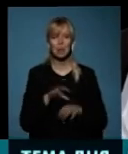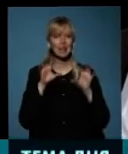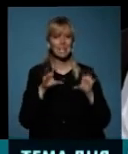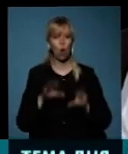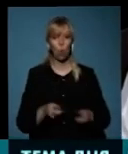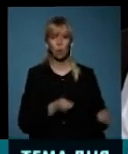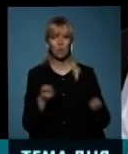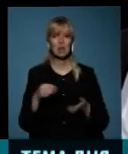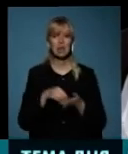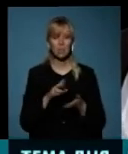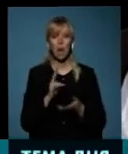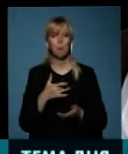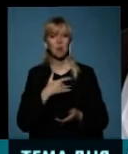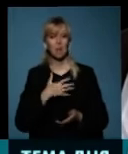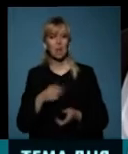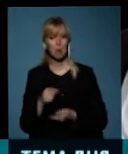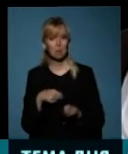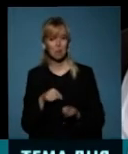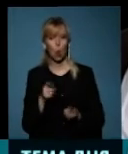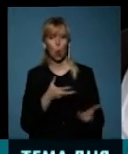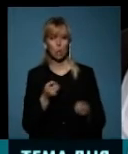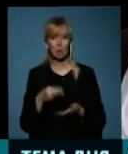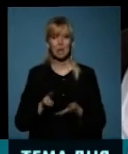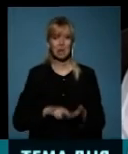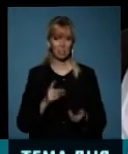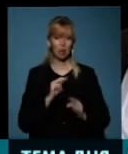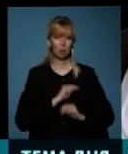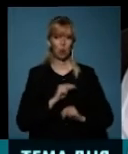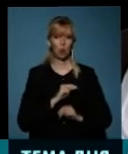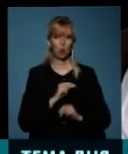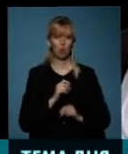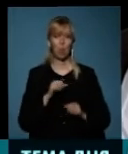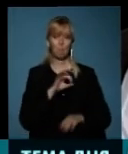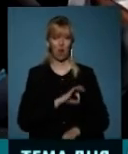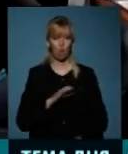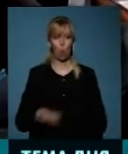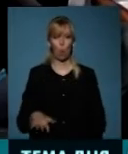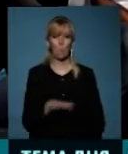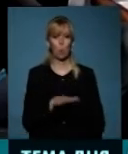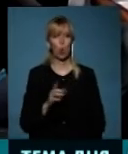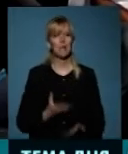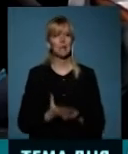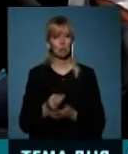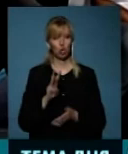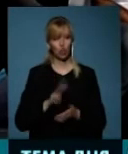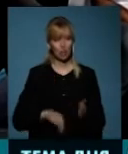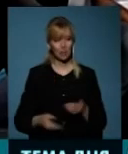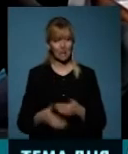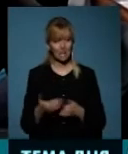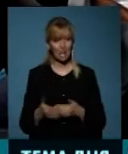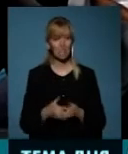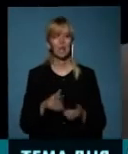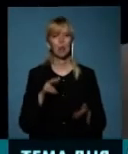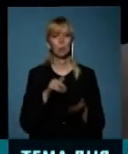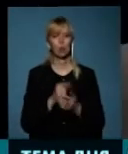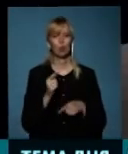перевізниками, зареєструвалися як приватні підприємці, отримали ліцензію і працюють в правовому полі. Заплативши штрафні санкції,